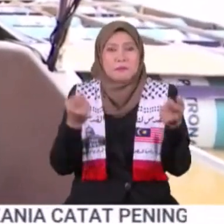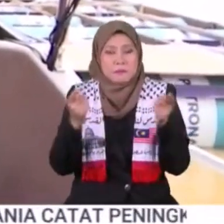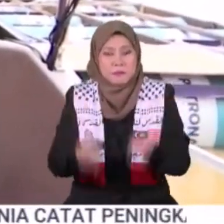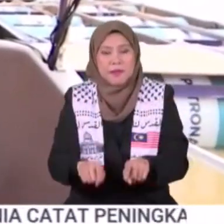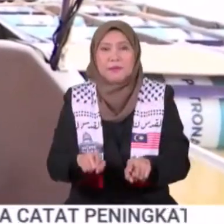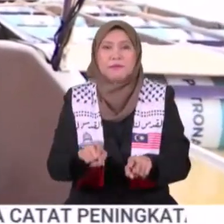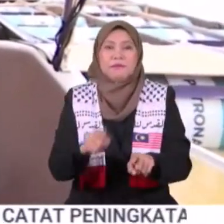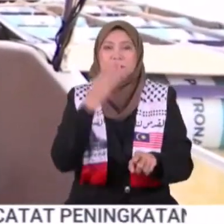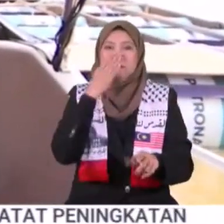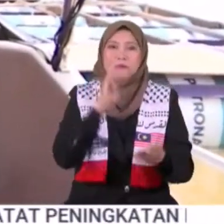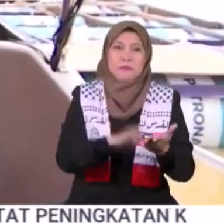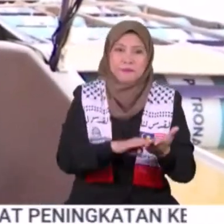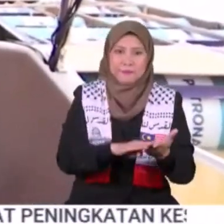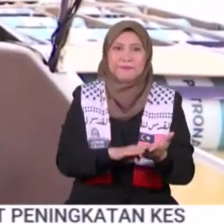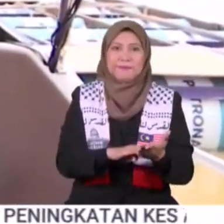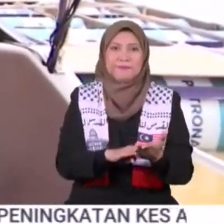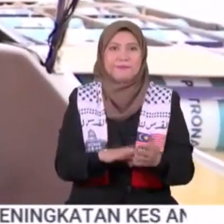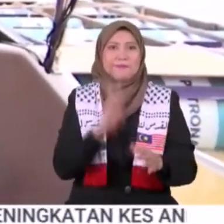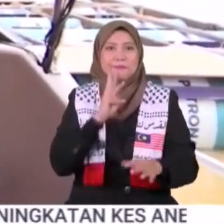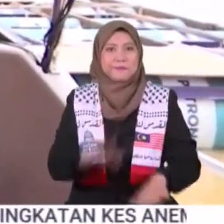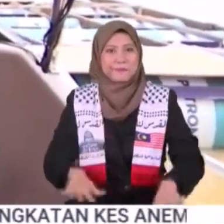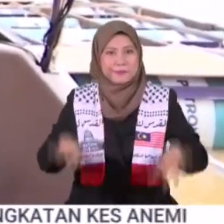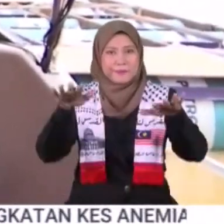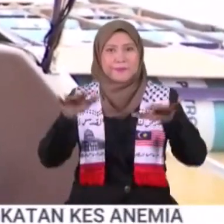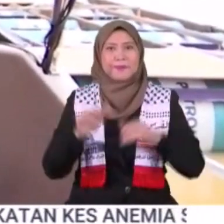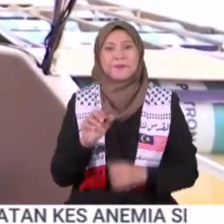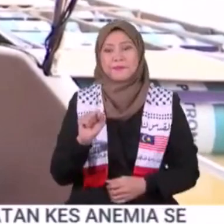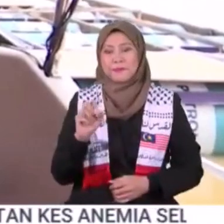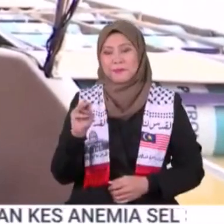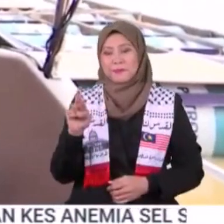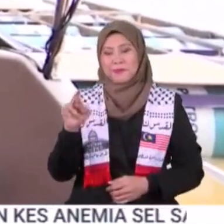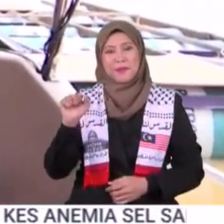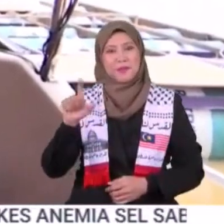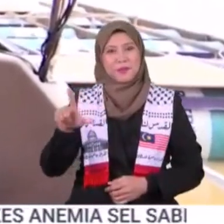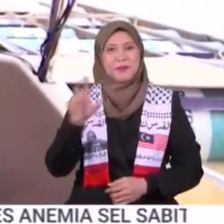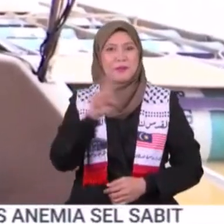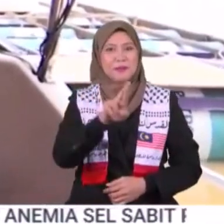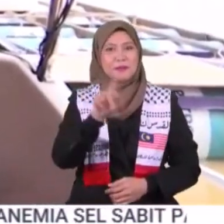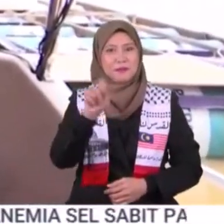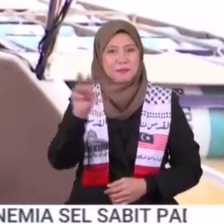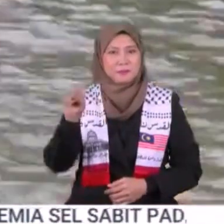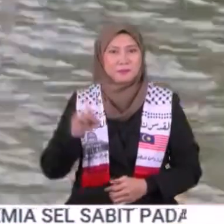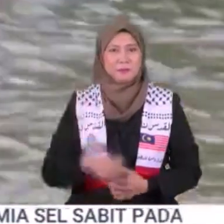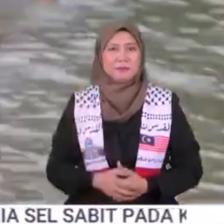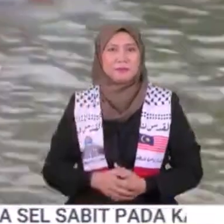perkara yang tidak diingini berlaku pada musim tengkujuh ini. Amirul Hafiz Rosli, RTM.